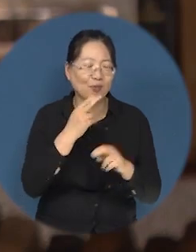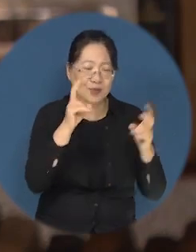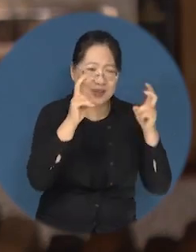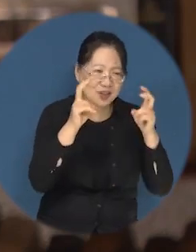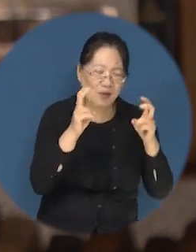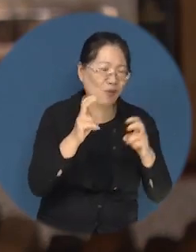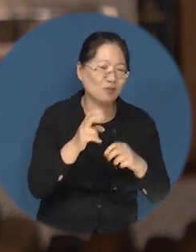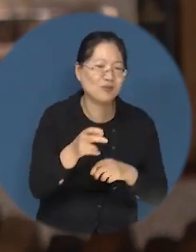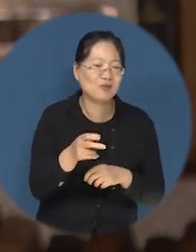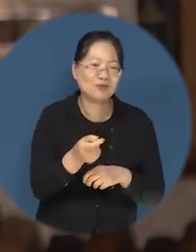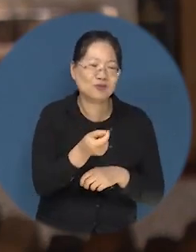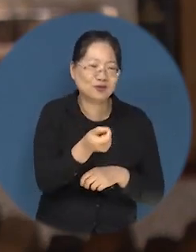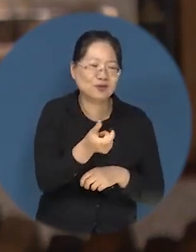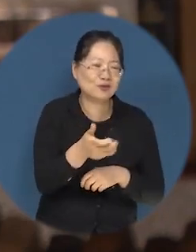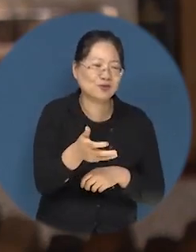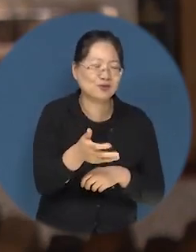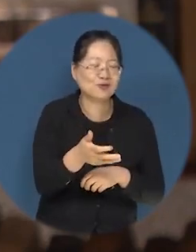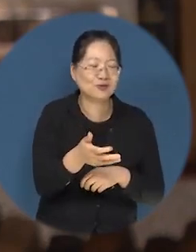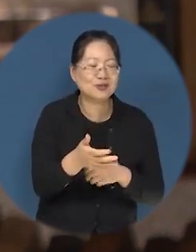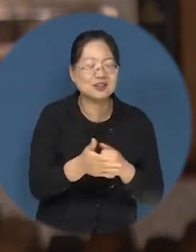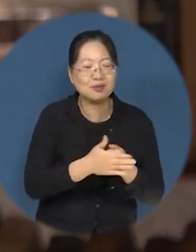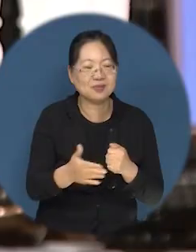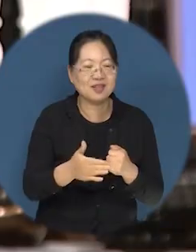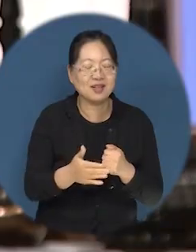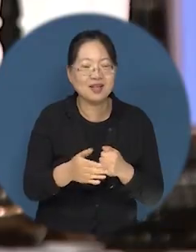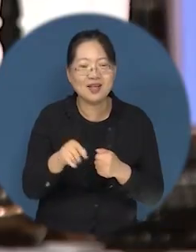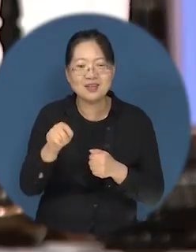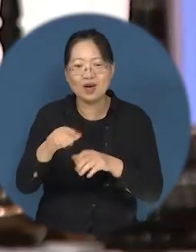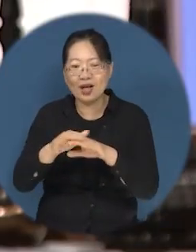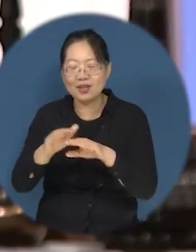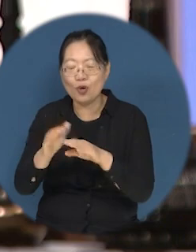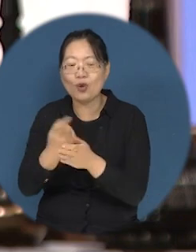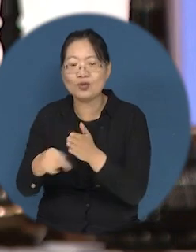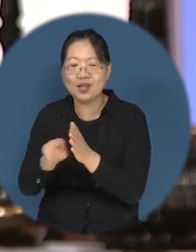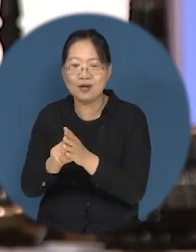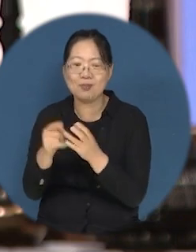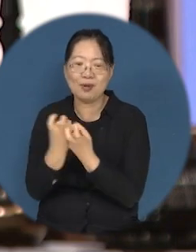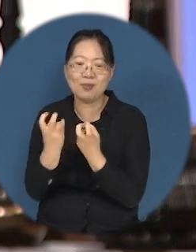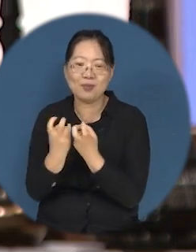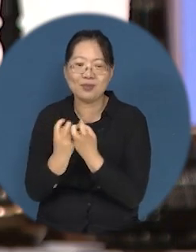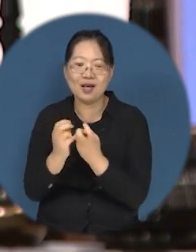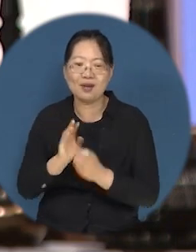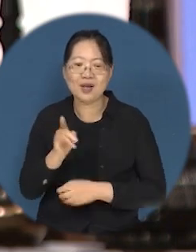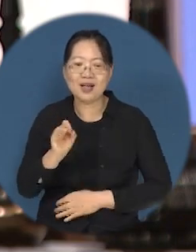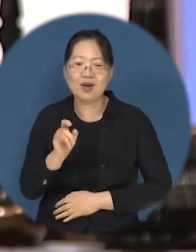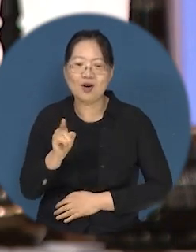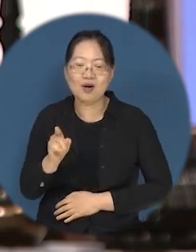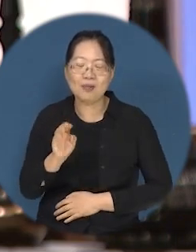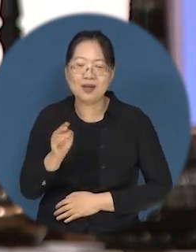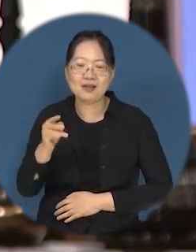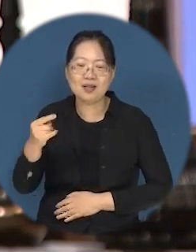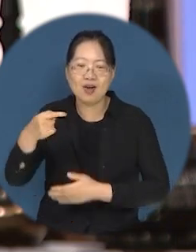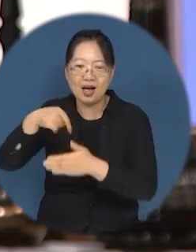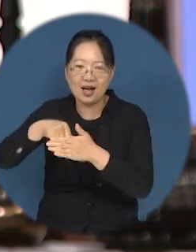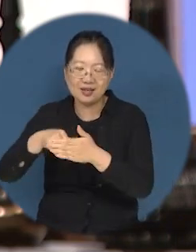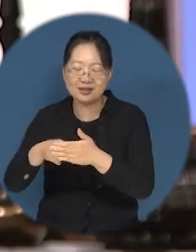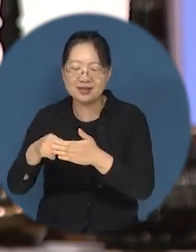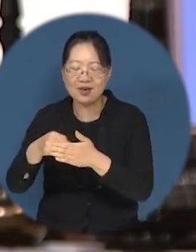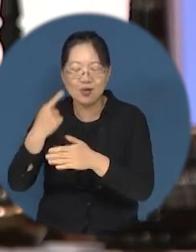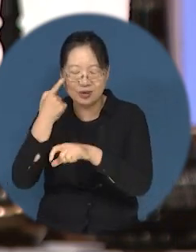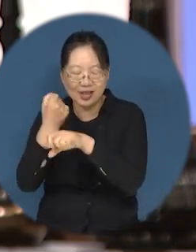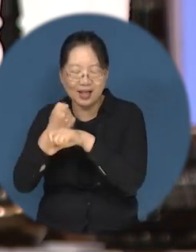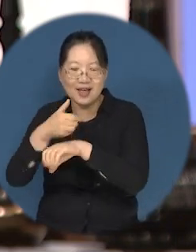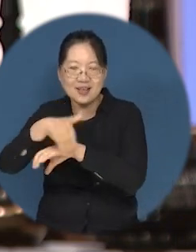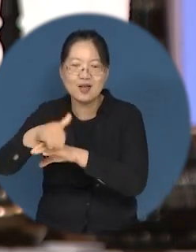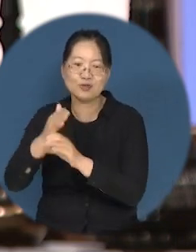별로 없으니까요. 예. 근데 그걸 해결할 수 있는 모델도 사실은 이제 대업부터 네. 안에서 기획을 해서 네. 아까